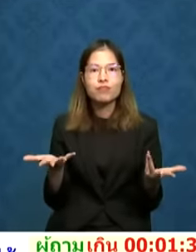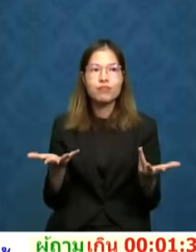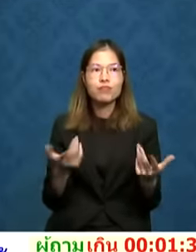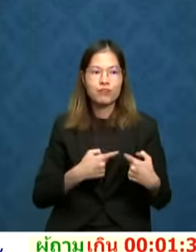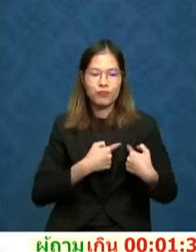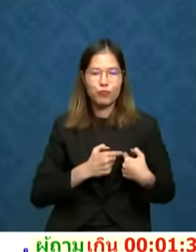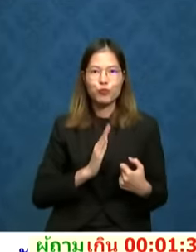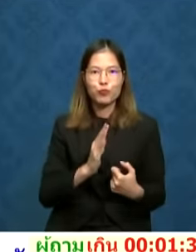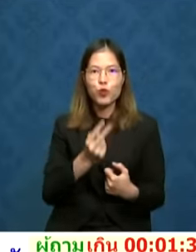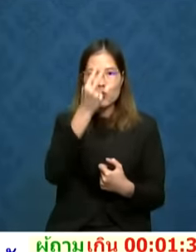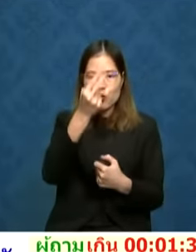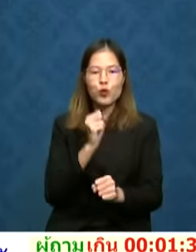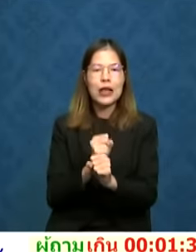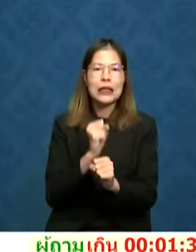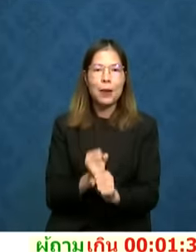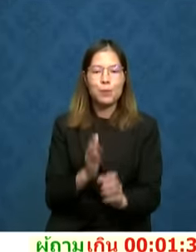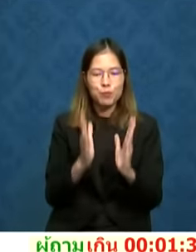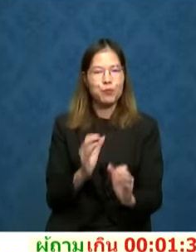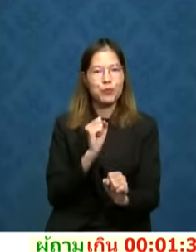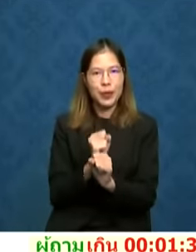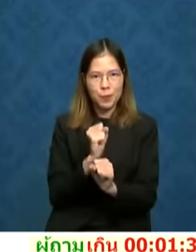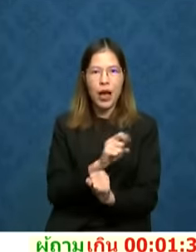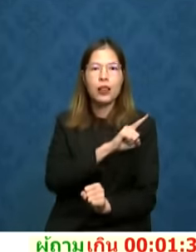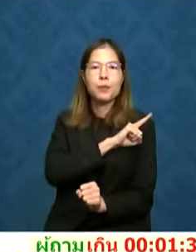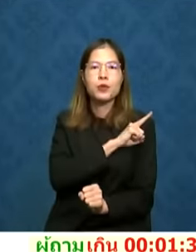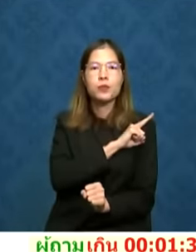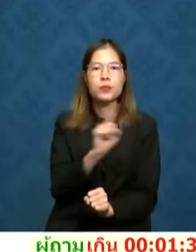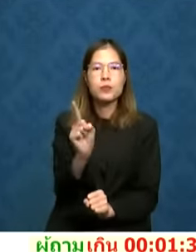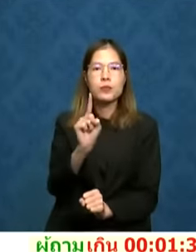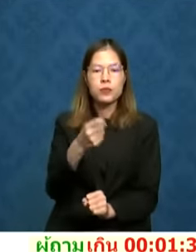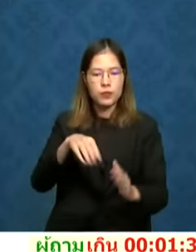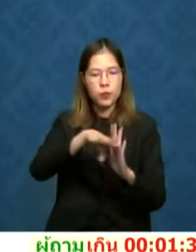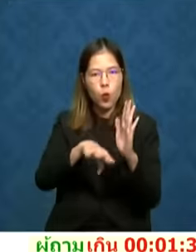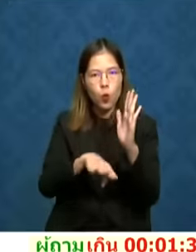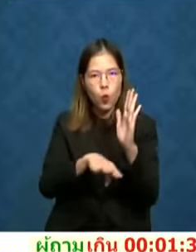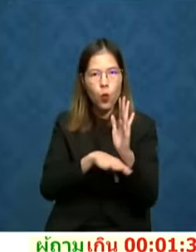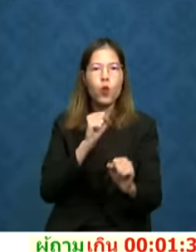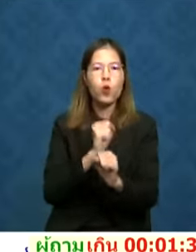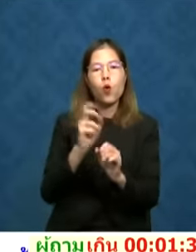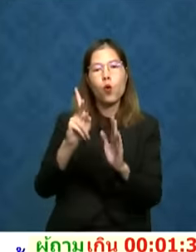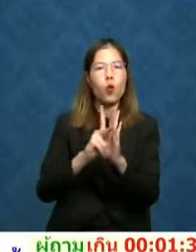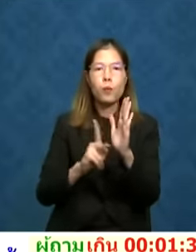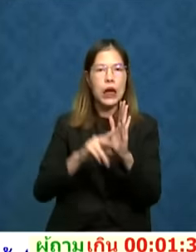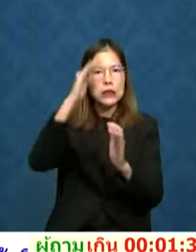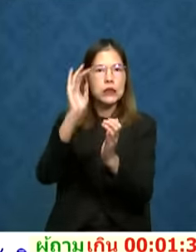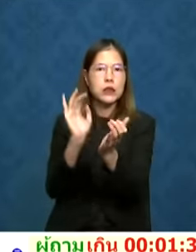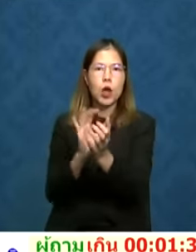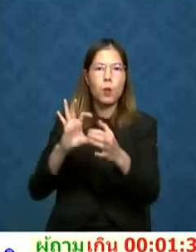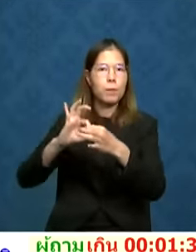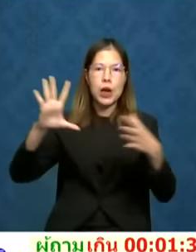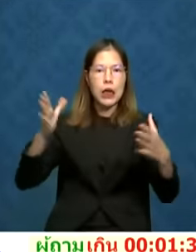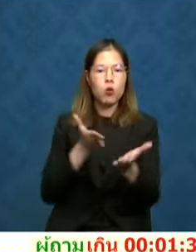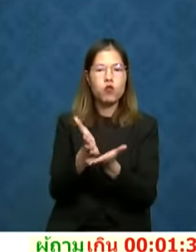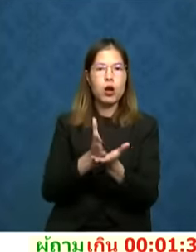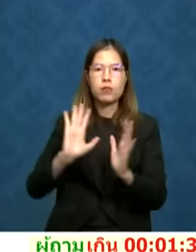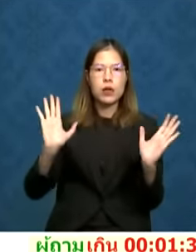ใจหรอไมจริใจดูที่การกระทำและการทำงานและเรื่องนี้เป็เรื่องกระบวนการยุดิทำซึงไม่ได้เกี่ยวกัตำรวจหอไมไดเกี่ยวกับฝ่ายใ